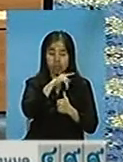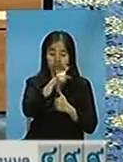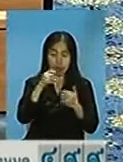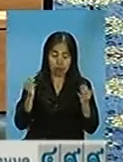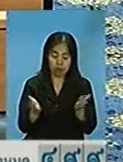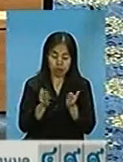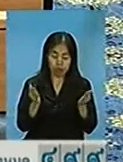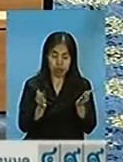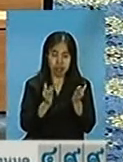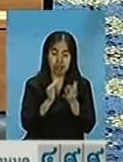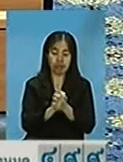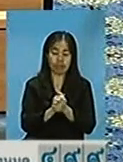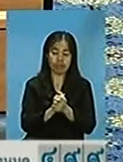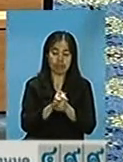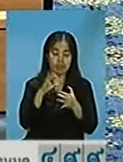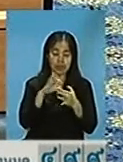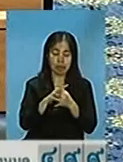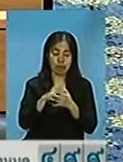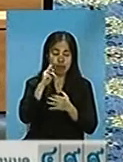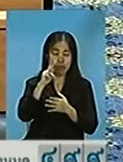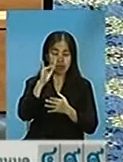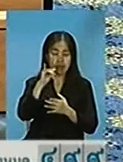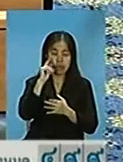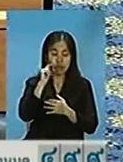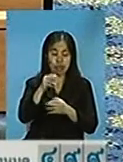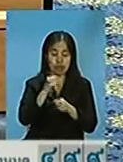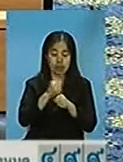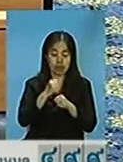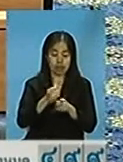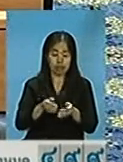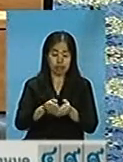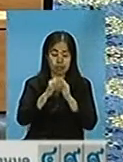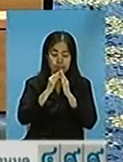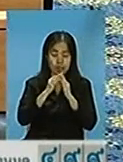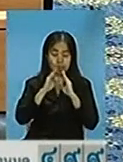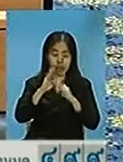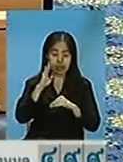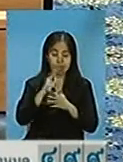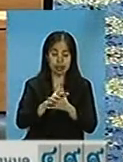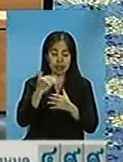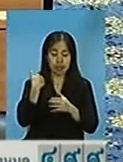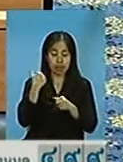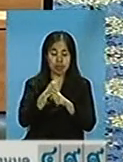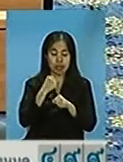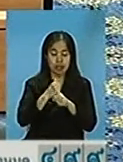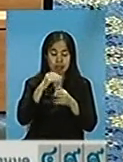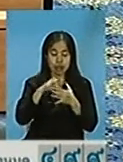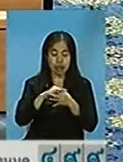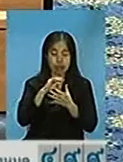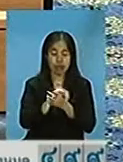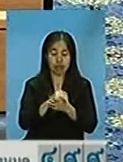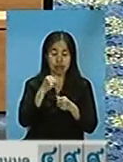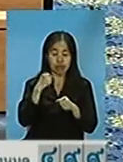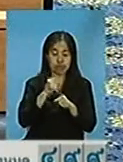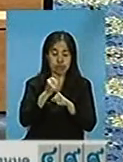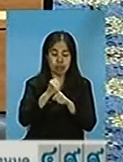ปให้กยท.ไปตั้งบริษัททำค้ายางไปนี่อุตสาหกรรมยางไปอะไร